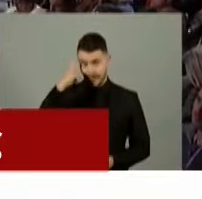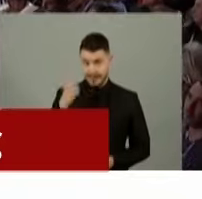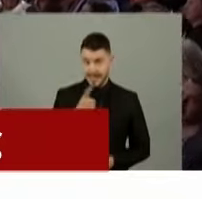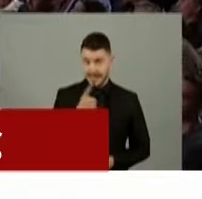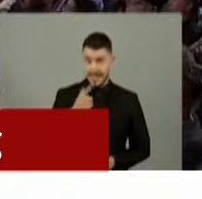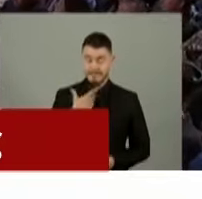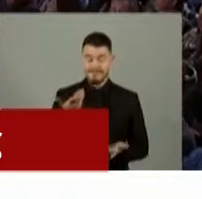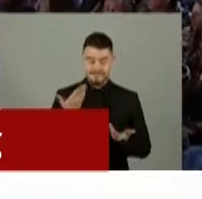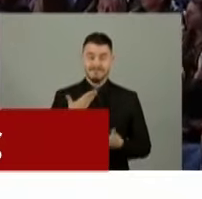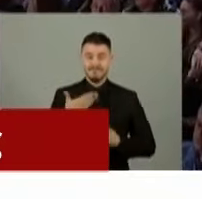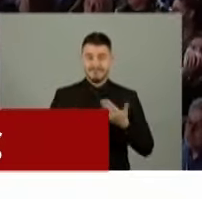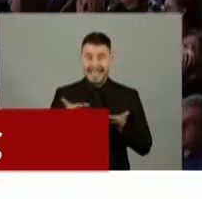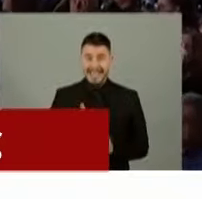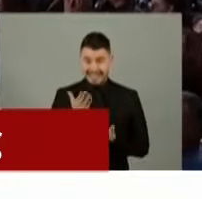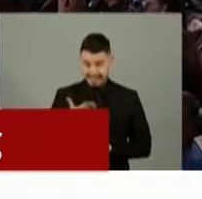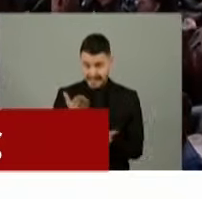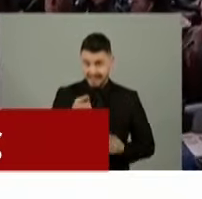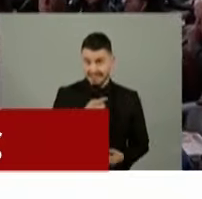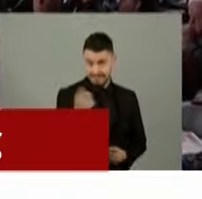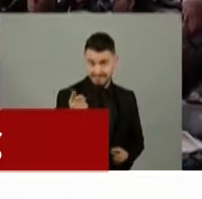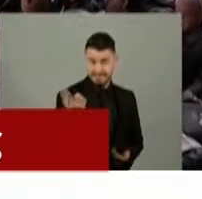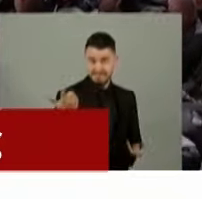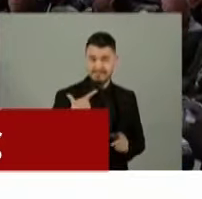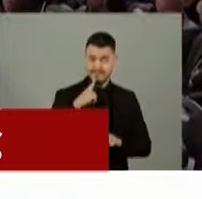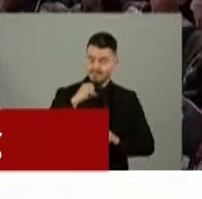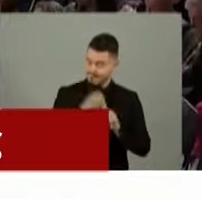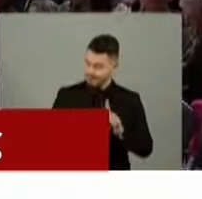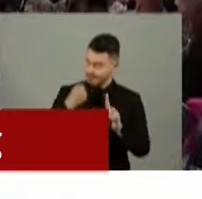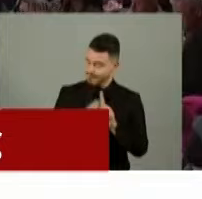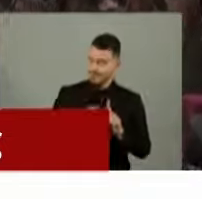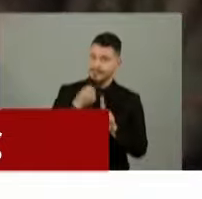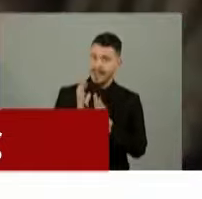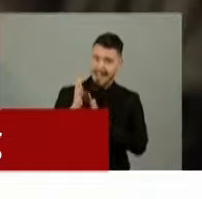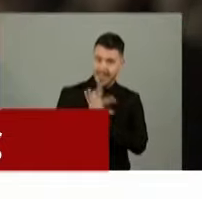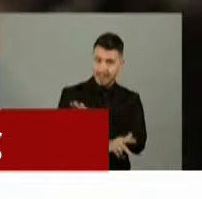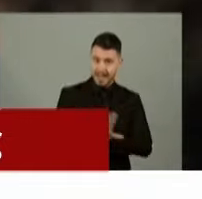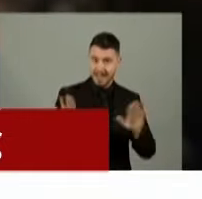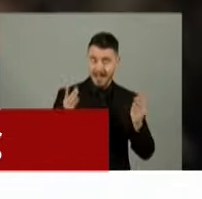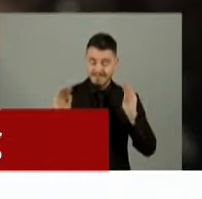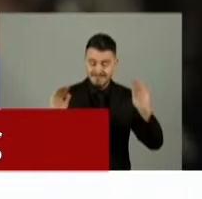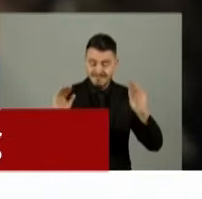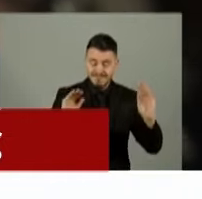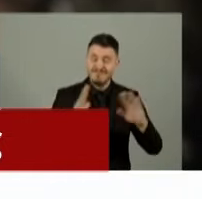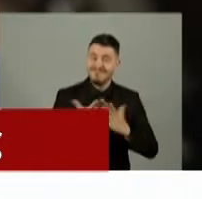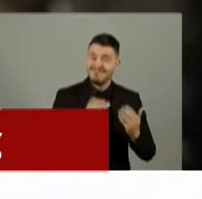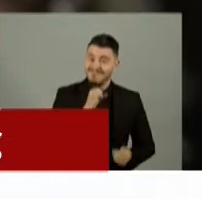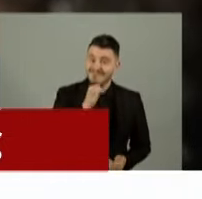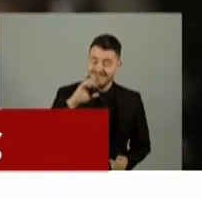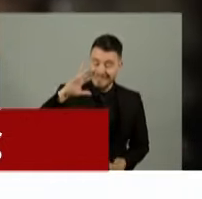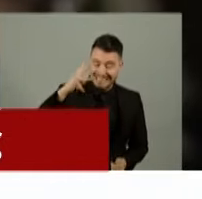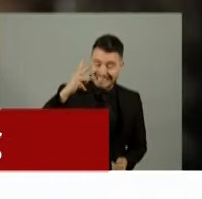το έχει πει δεύτερη φορά η Άρια Κάτσα. Κυρία Σπανού, μήπως μπορεί να μας πει, ίσως αν προφανώς ξέρει, αν πιέστηκε στο παρασκήνιο ο κύριος Τσίπρας για